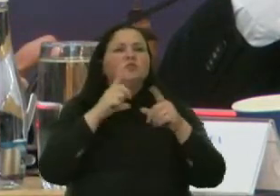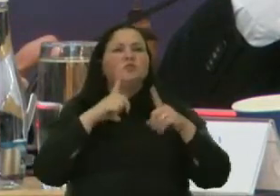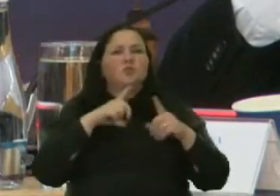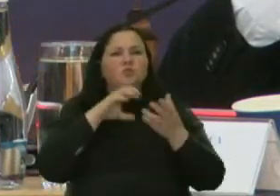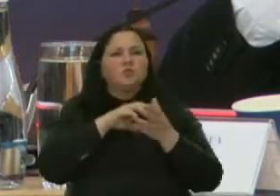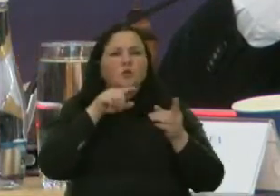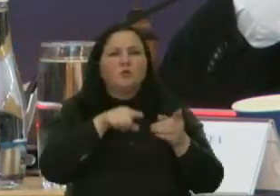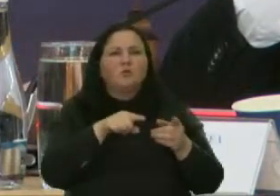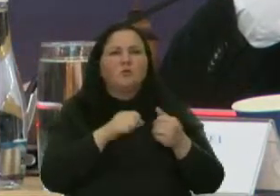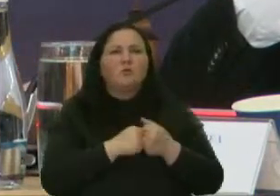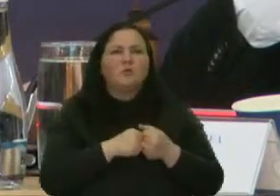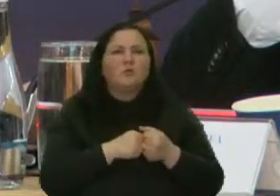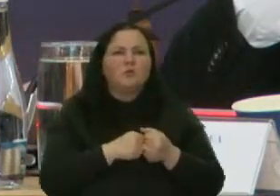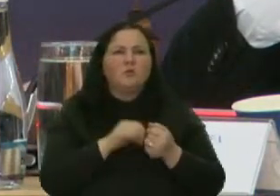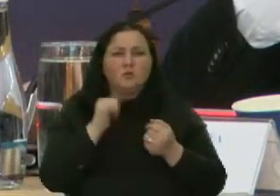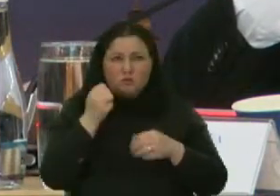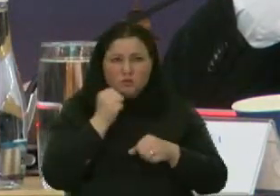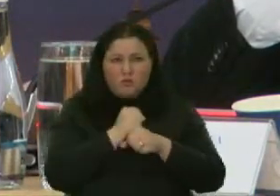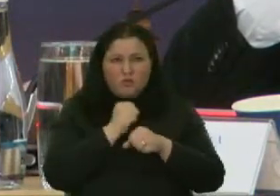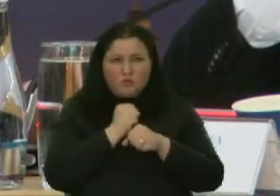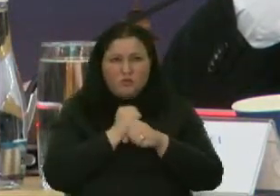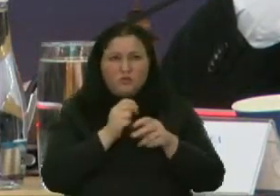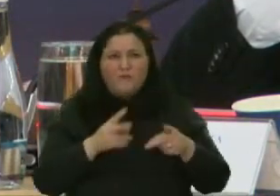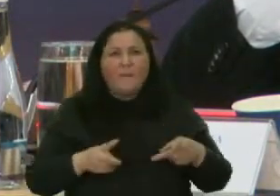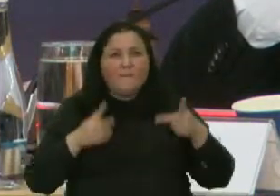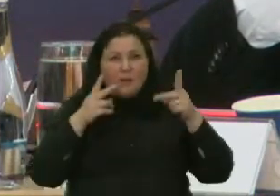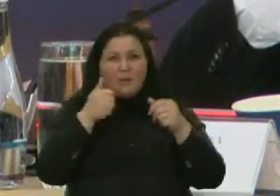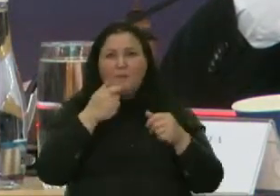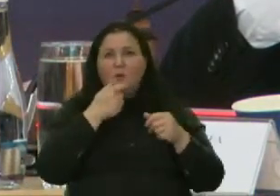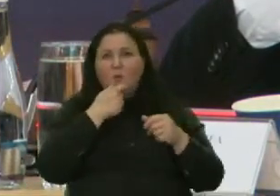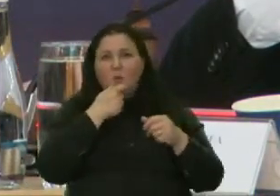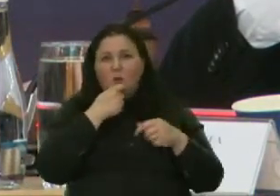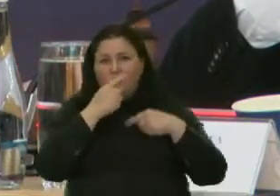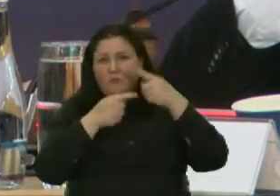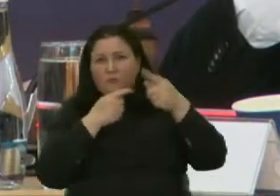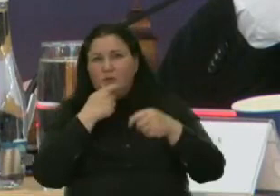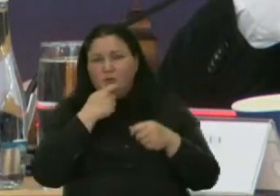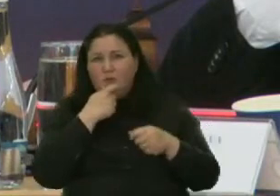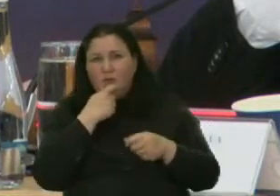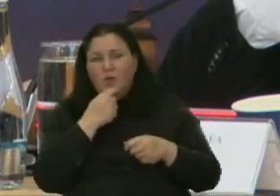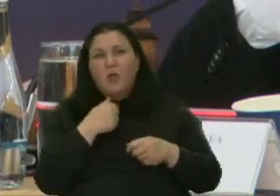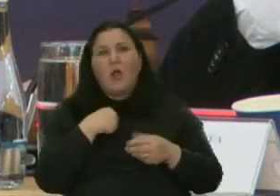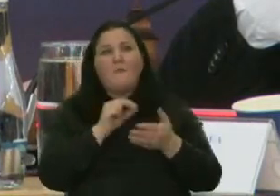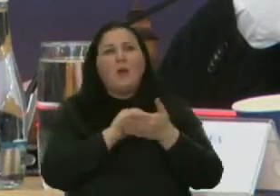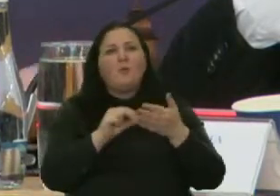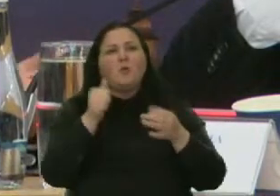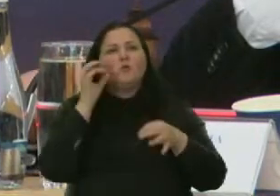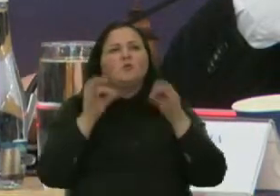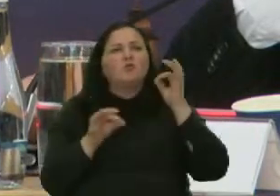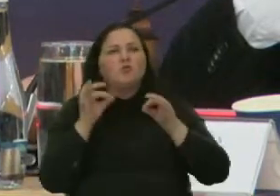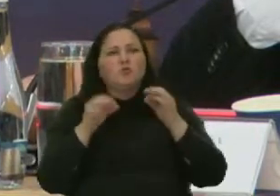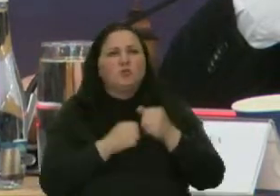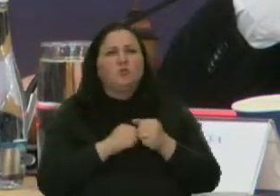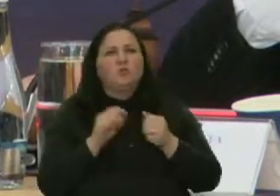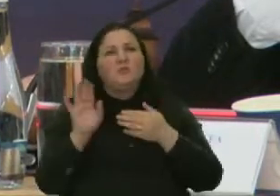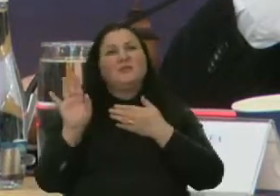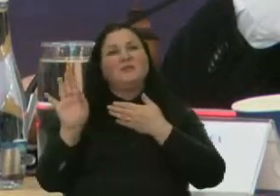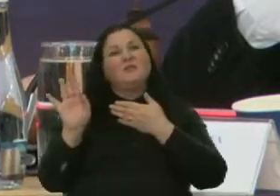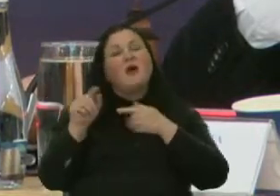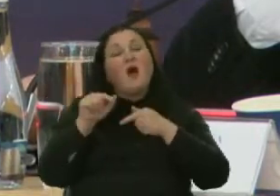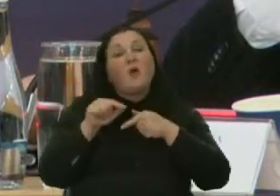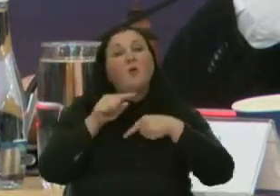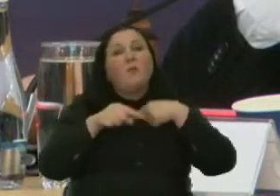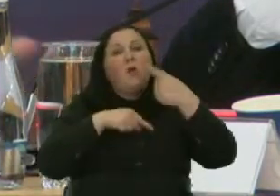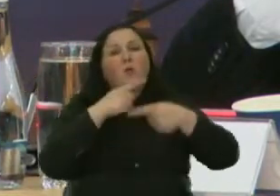și ce s a făcut pasajul de pe un an pe altul că am aprobat un studiu de fezabilitate Păi de aici înainte e greu ce